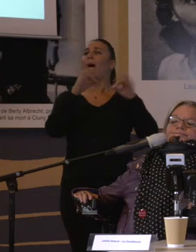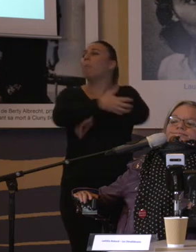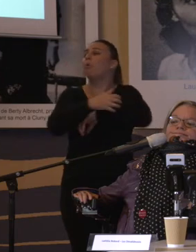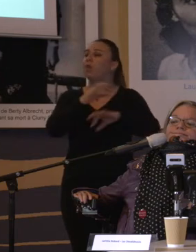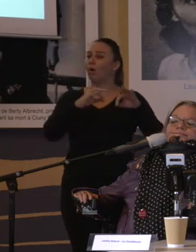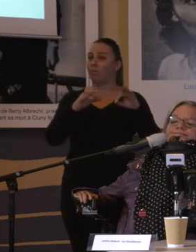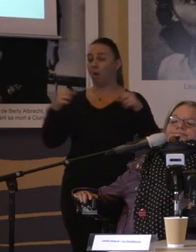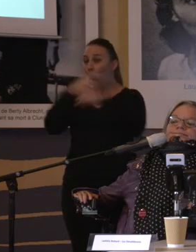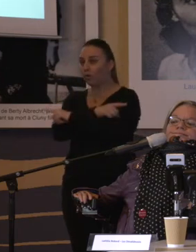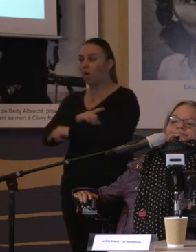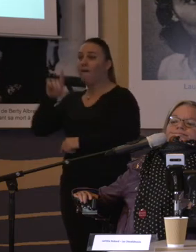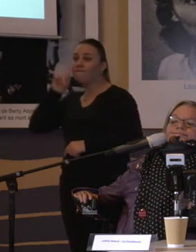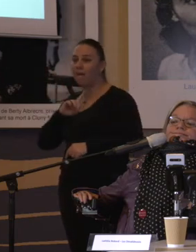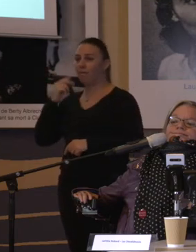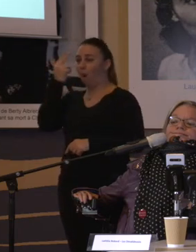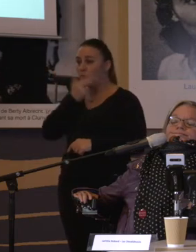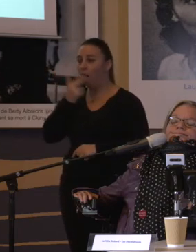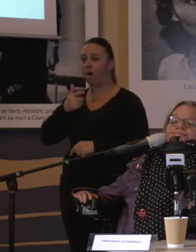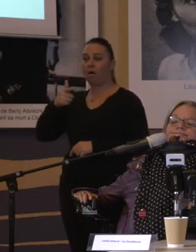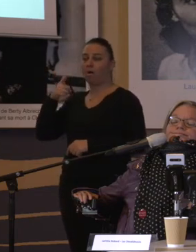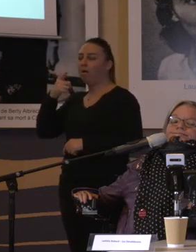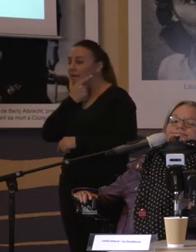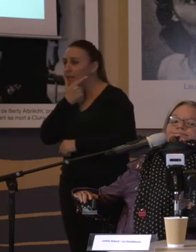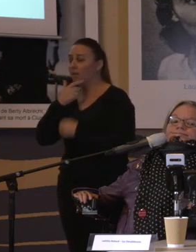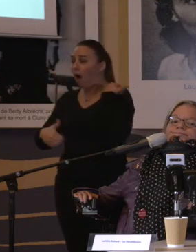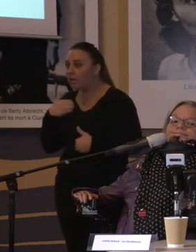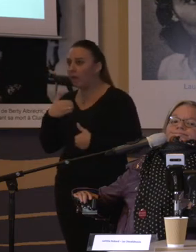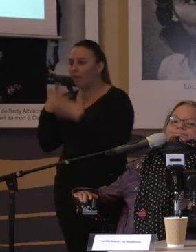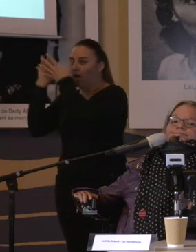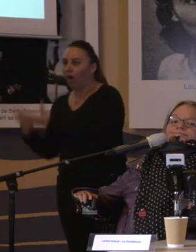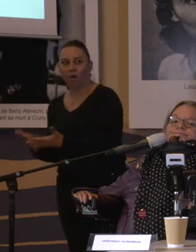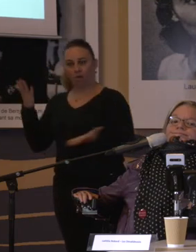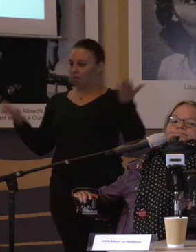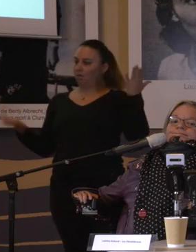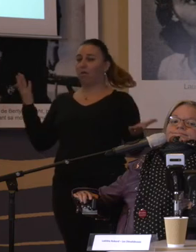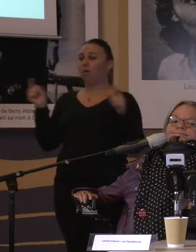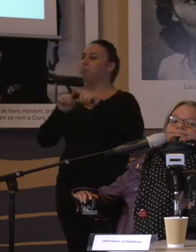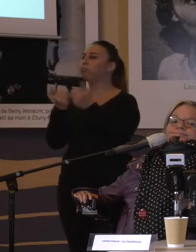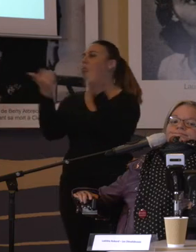une femme lesbienne, noire, handicapée. Effectivement, les conséquences ne sont pas les mêmes.